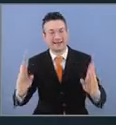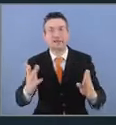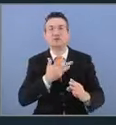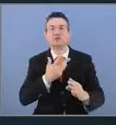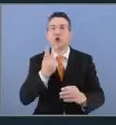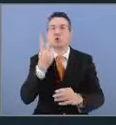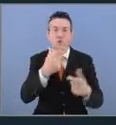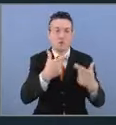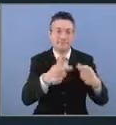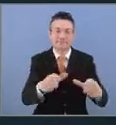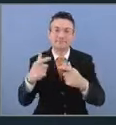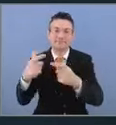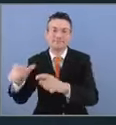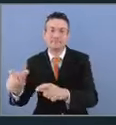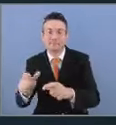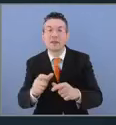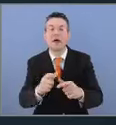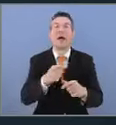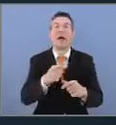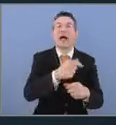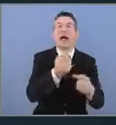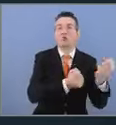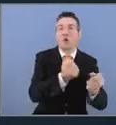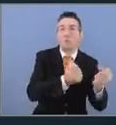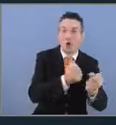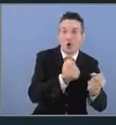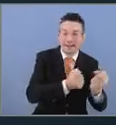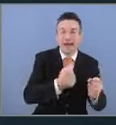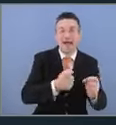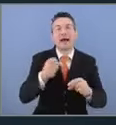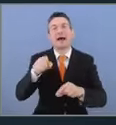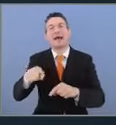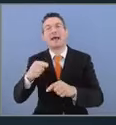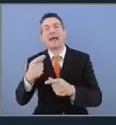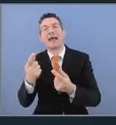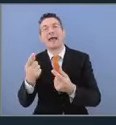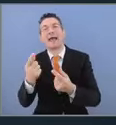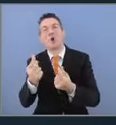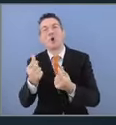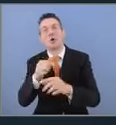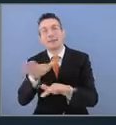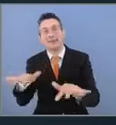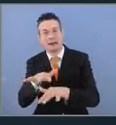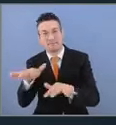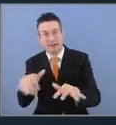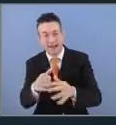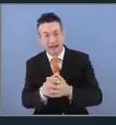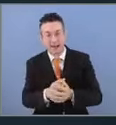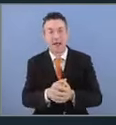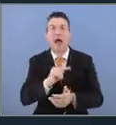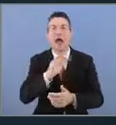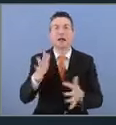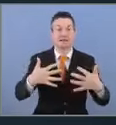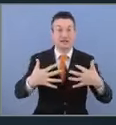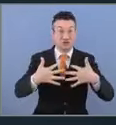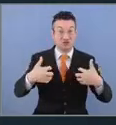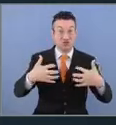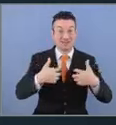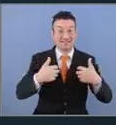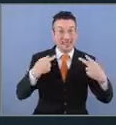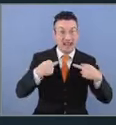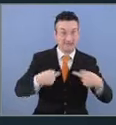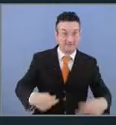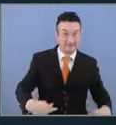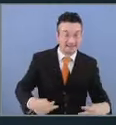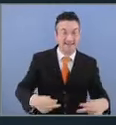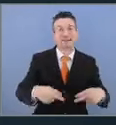e l'automotive. Le altre ADS, per chi me lo sapesse, riguardano le scienze della vita, i beni culturali e tecnologie della